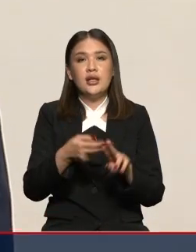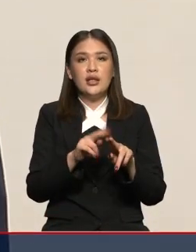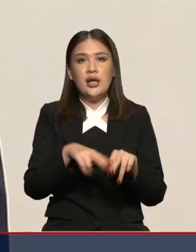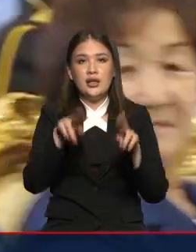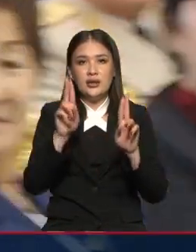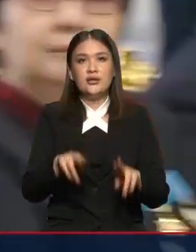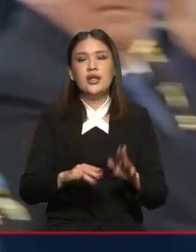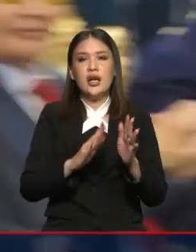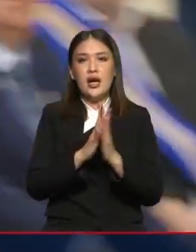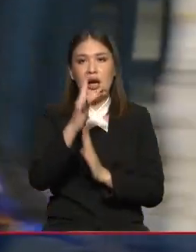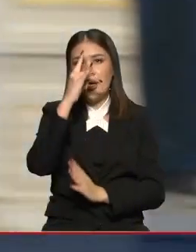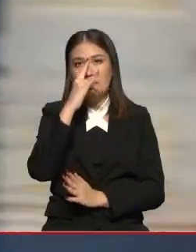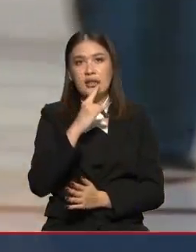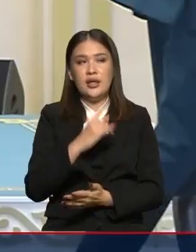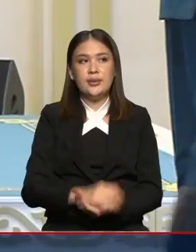Казахстана